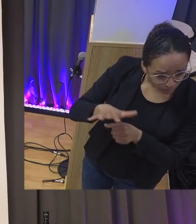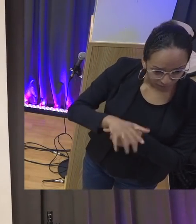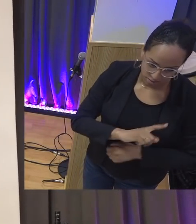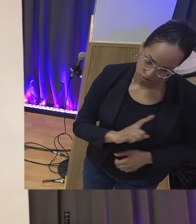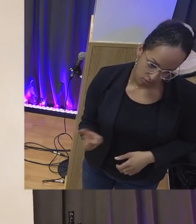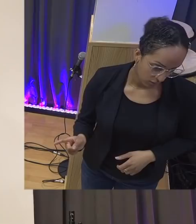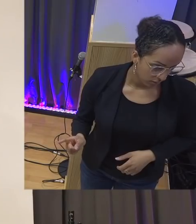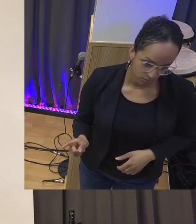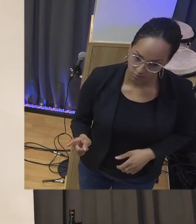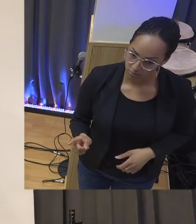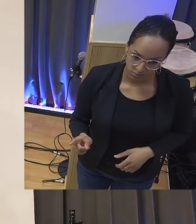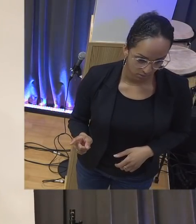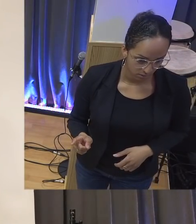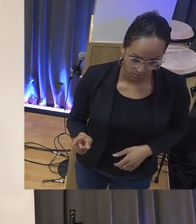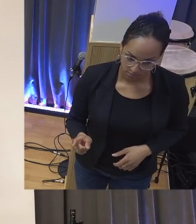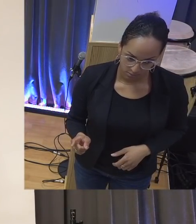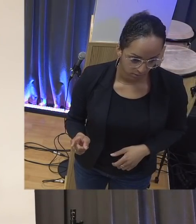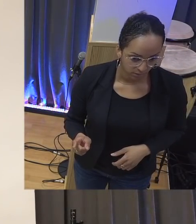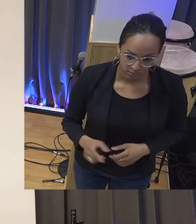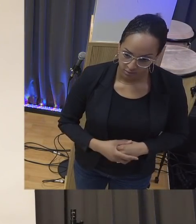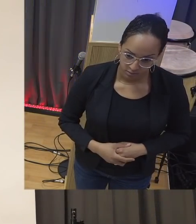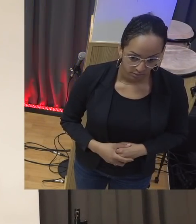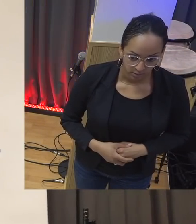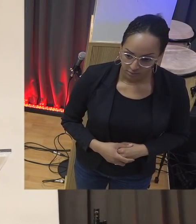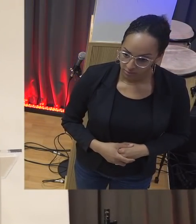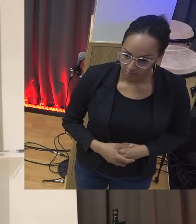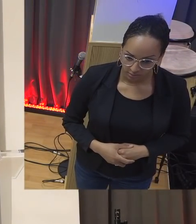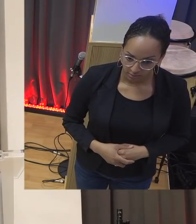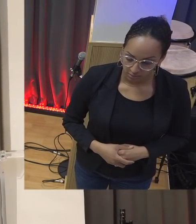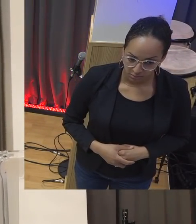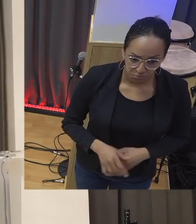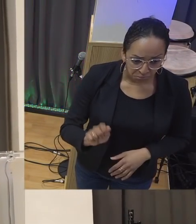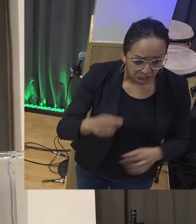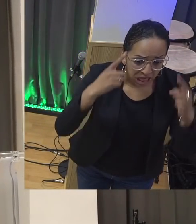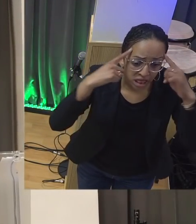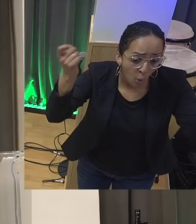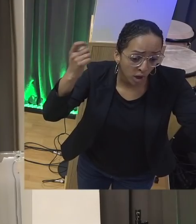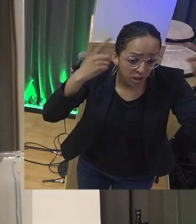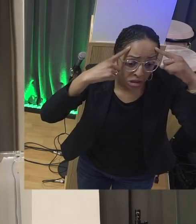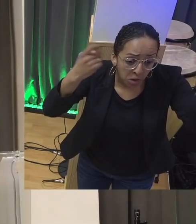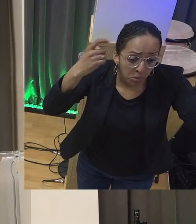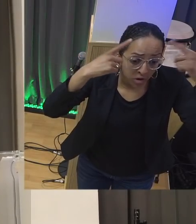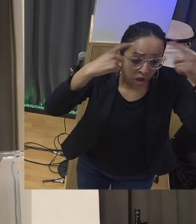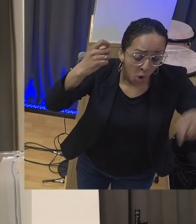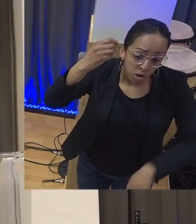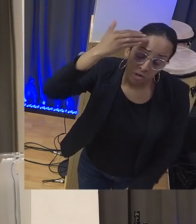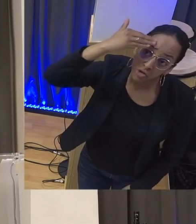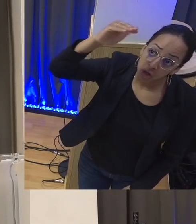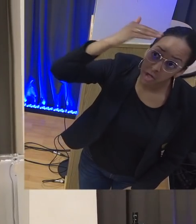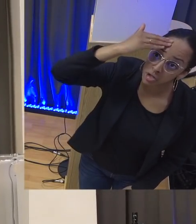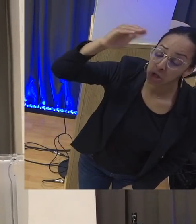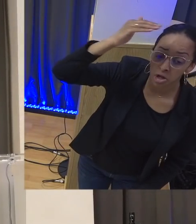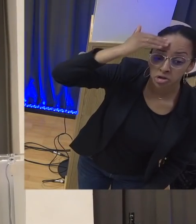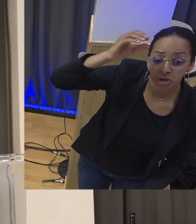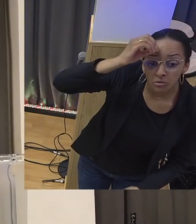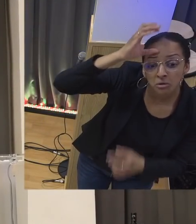mais il faut qu'on ait réellement... C'est facile de théoriser, mais théoriser sans la pratique,